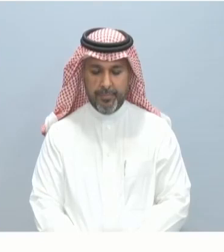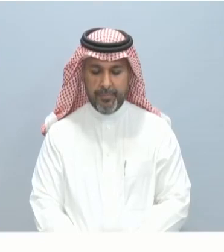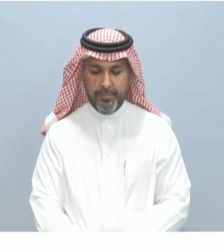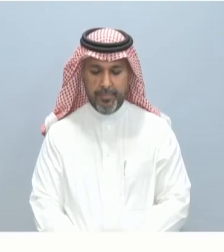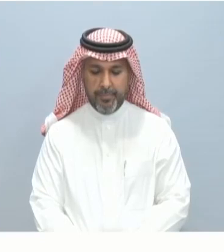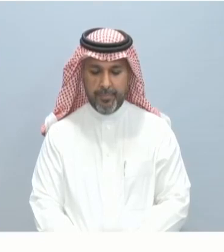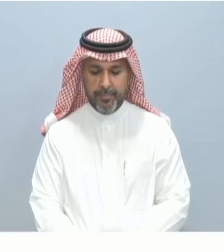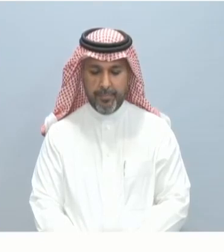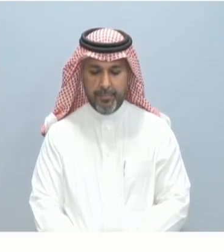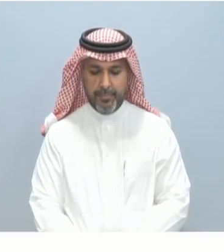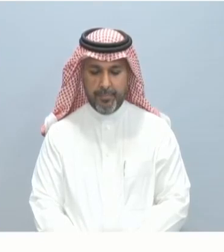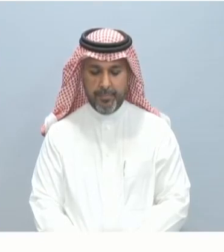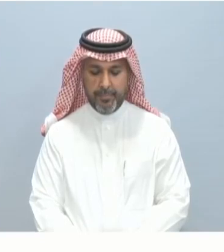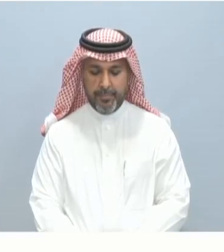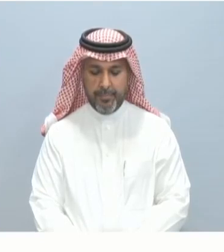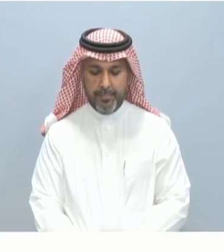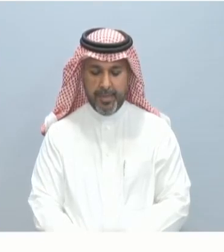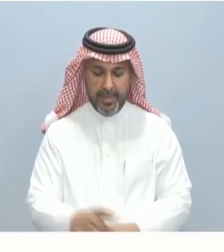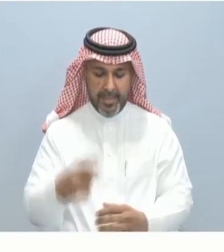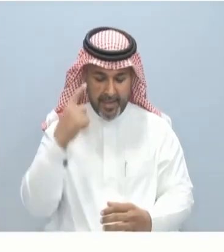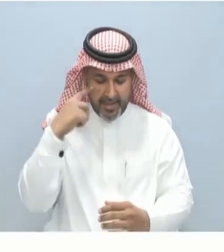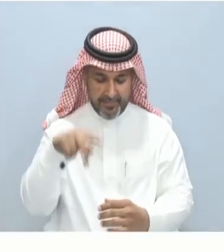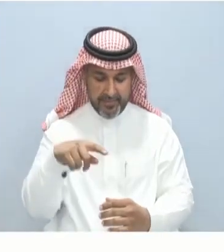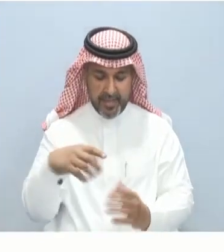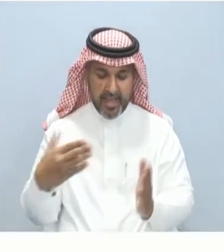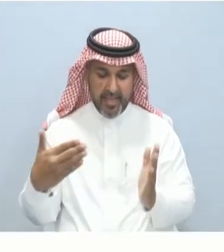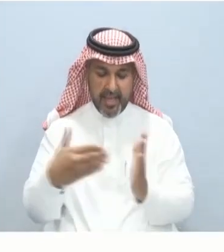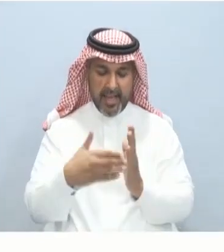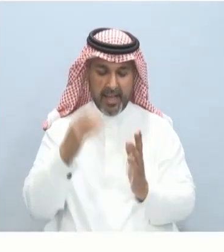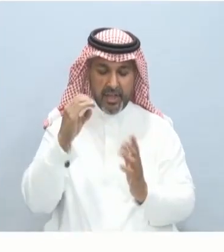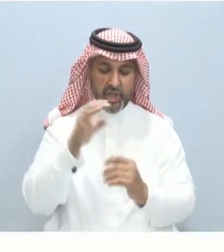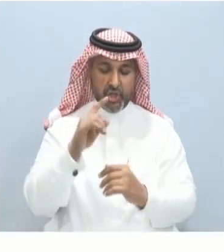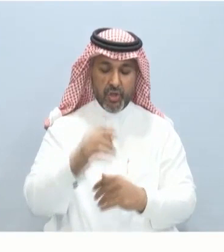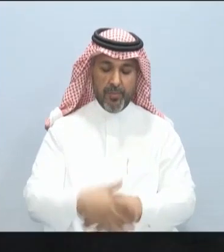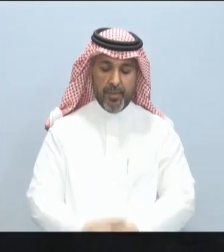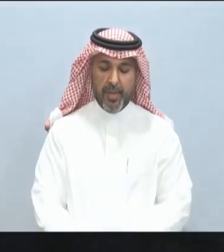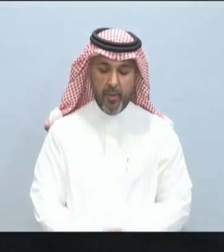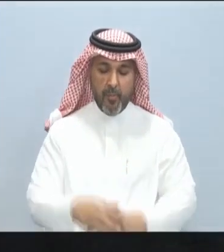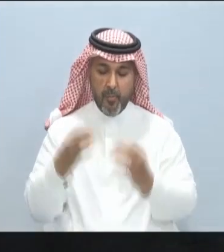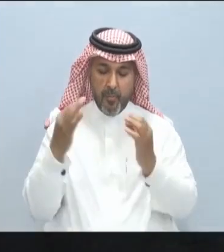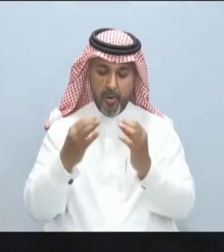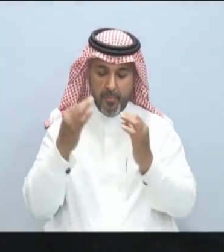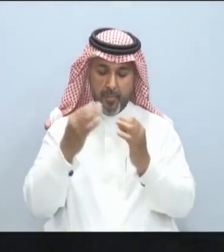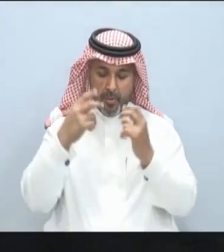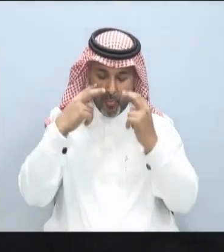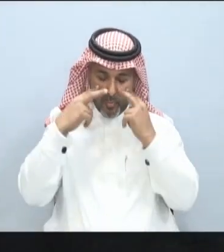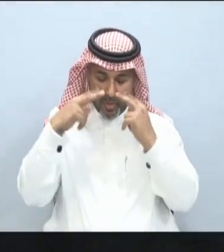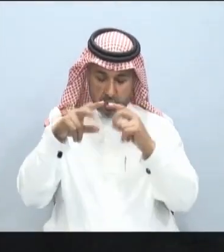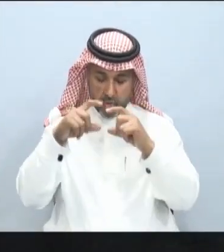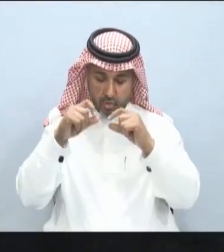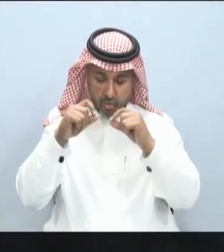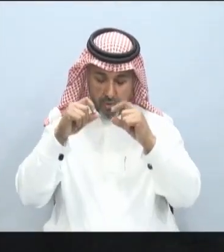تحليله بهذا الشكل اذا الفائده من وجود او التحقق من الشروط الثلاث ان نصل